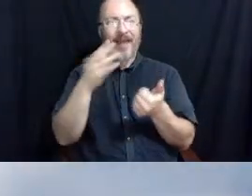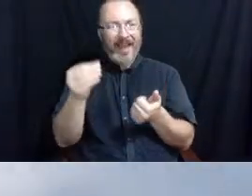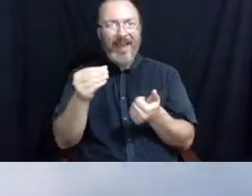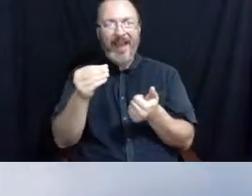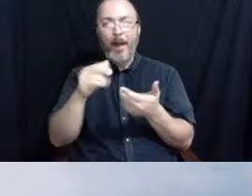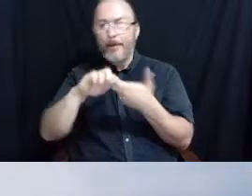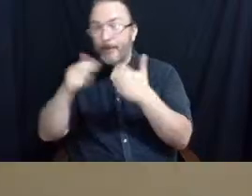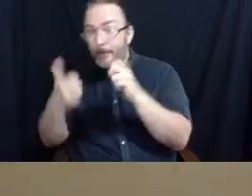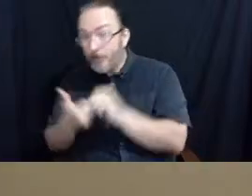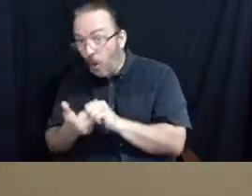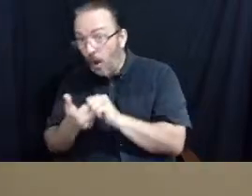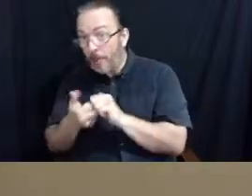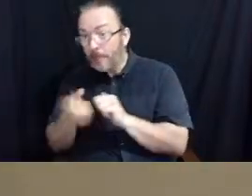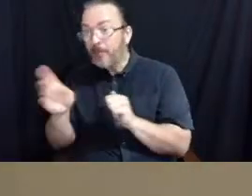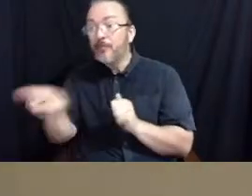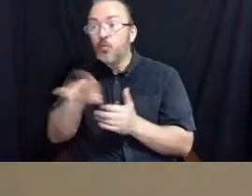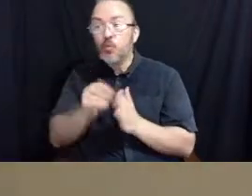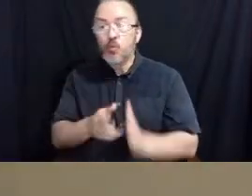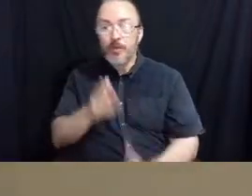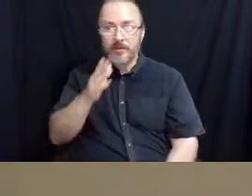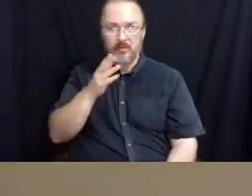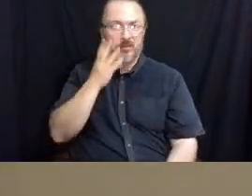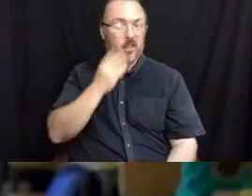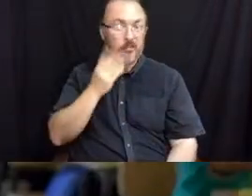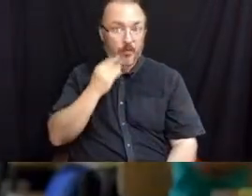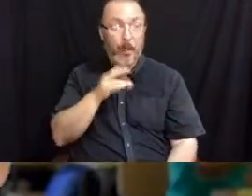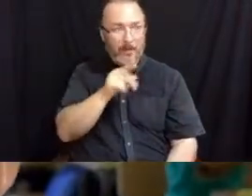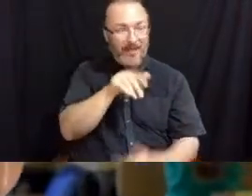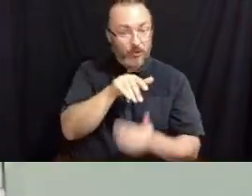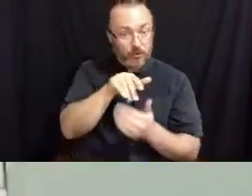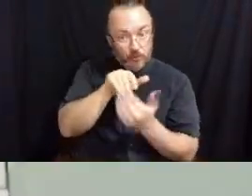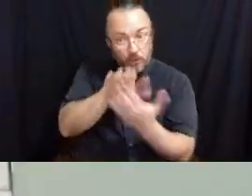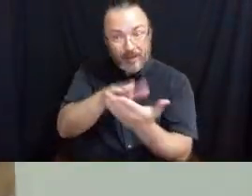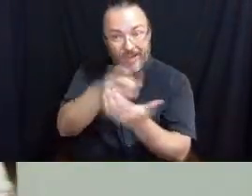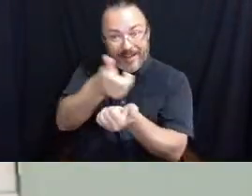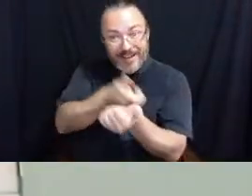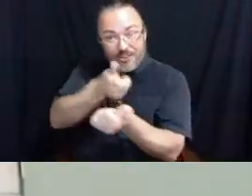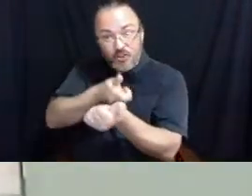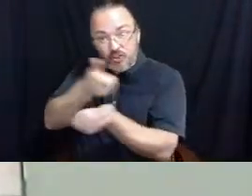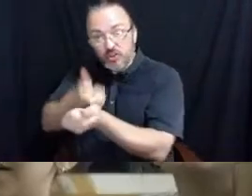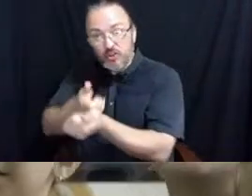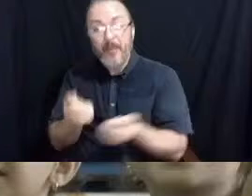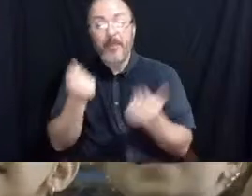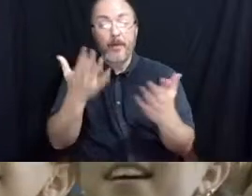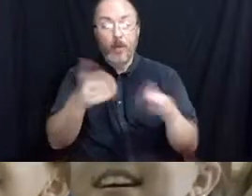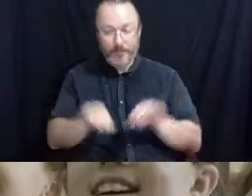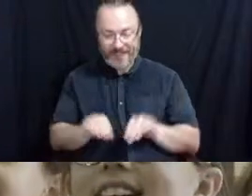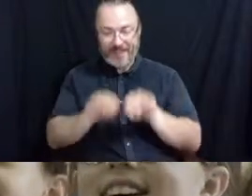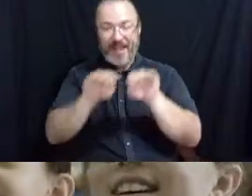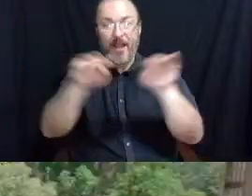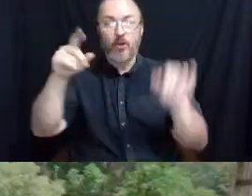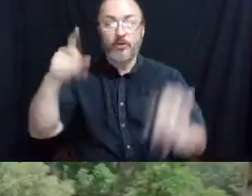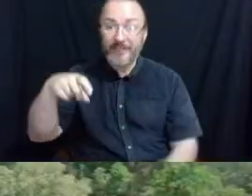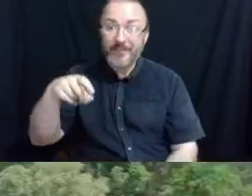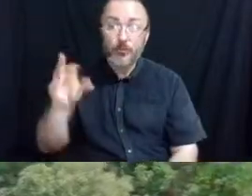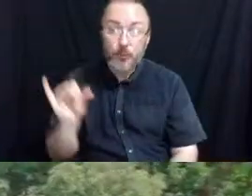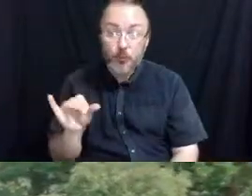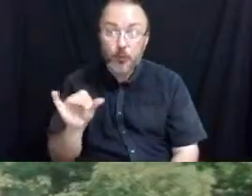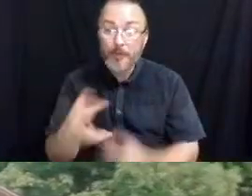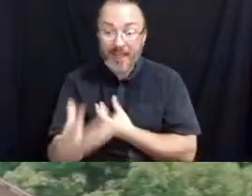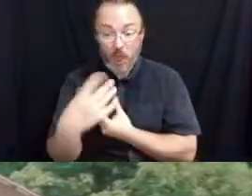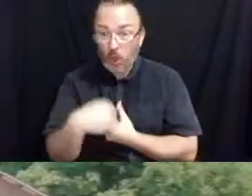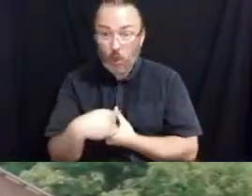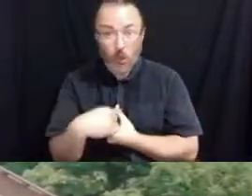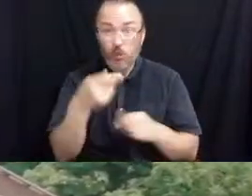les difficultés, les désavantages sous-jacents auxquels se heurtent les étudiants, et aborder directement les besoins multidimensionnels de chaque